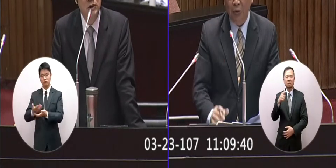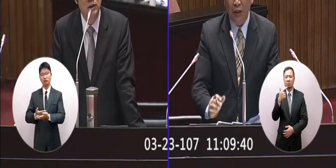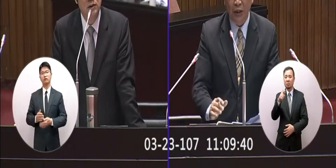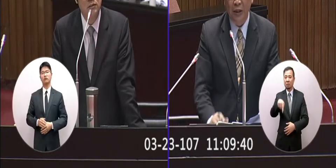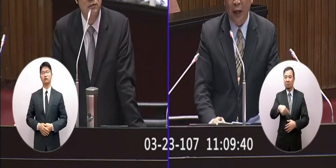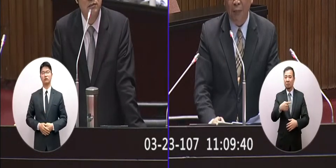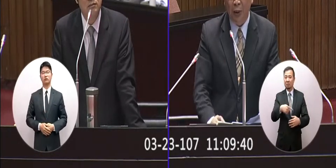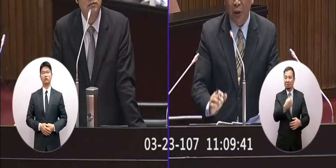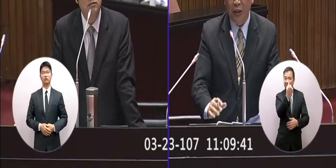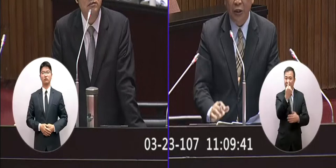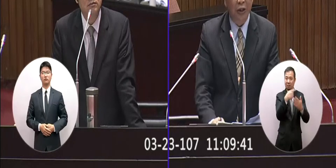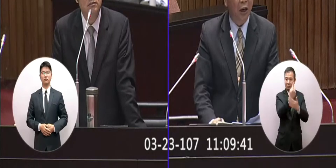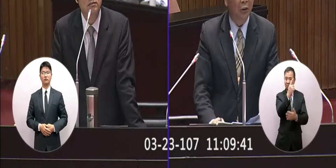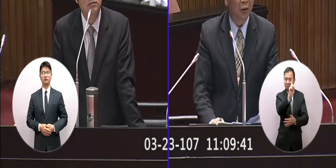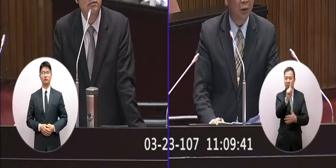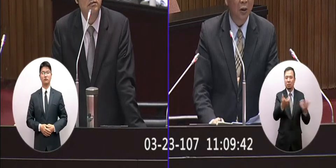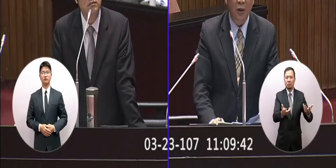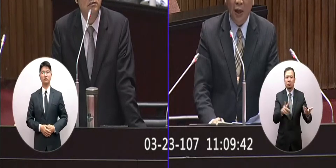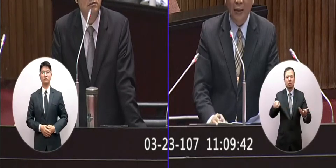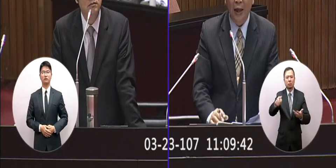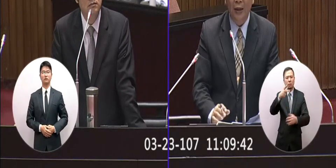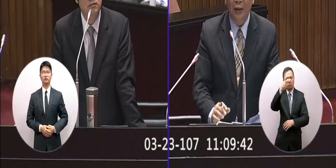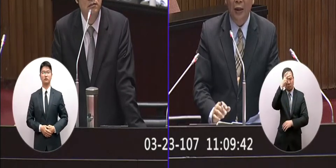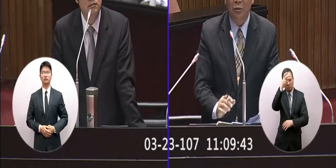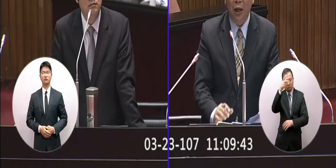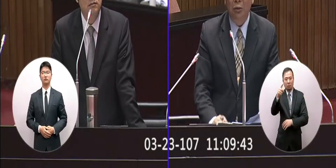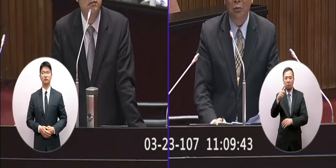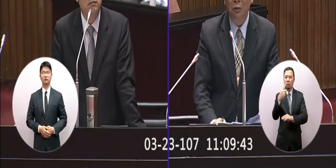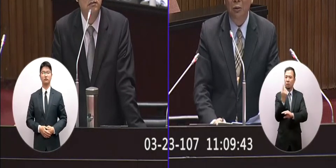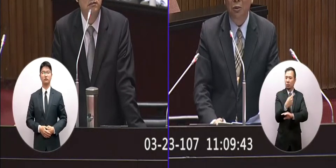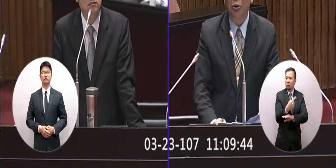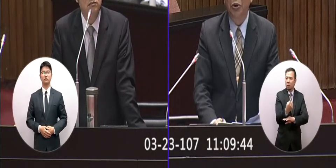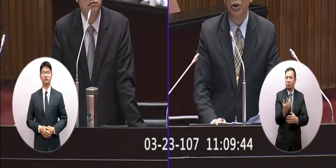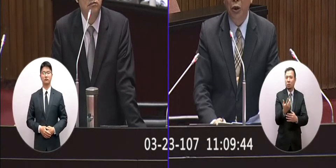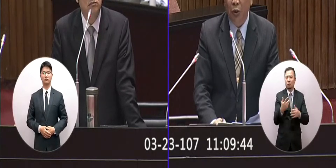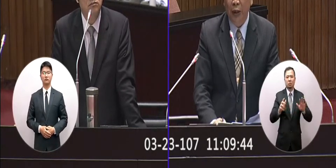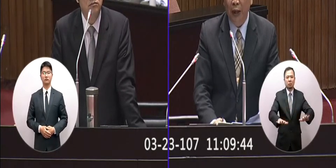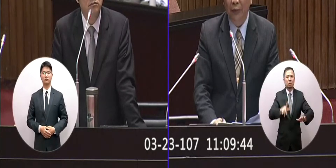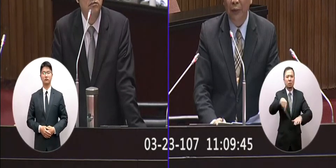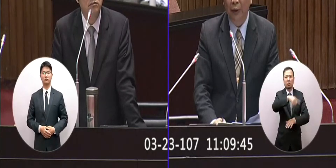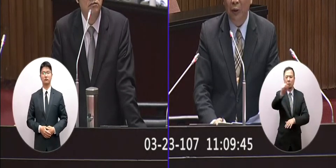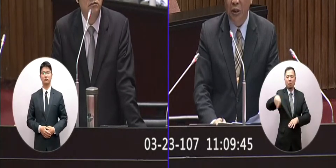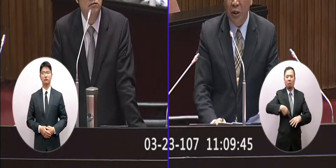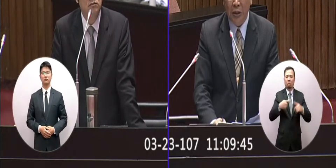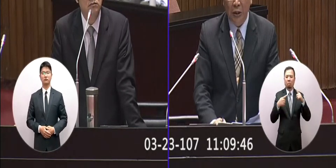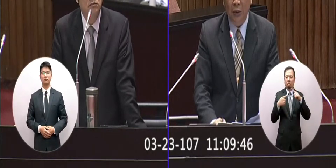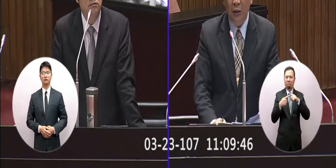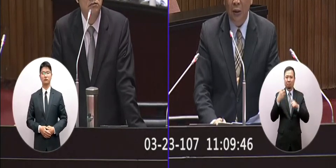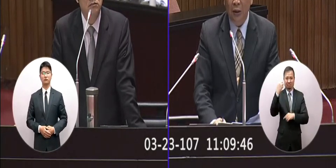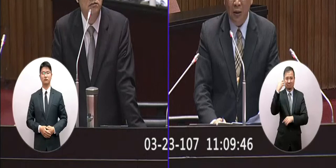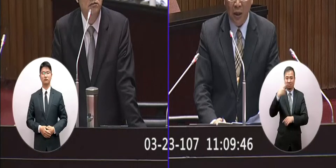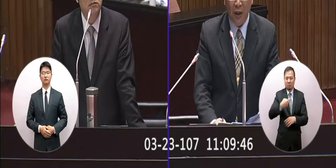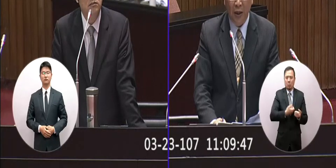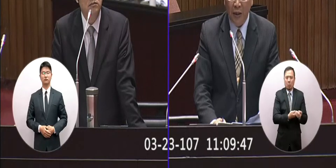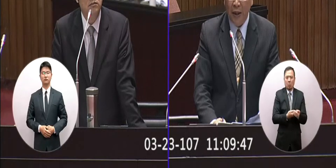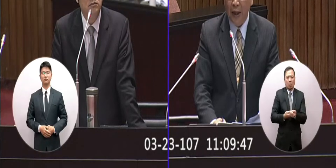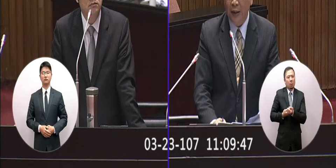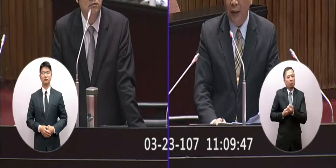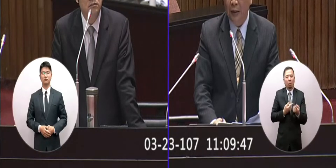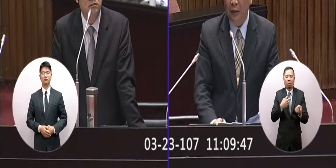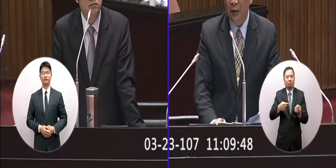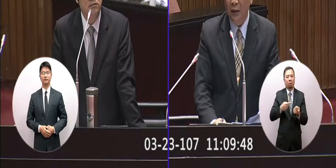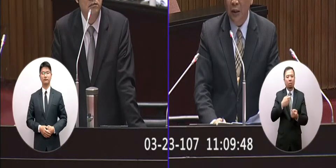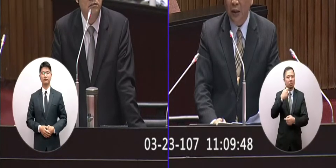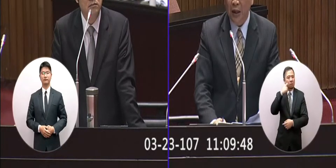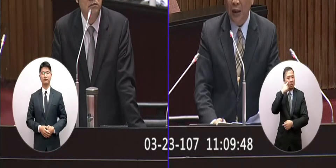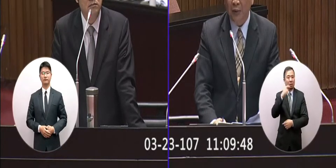啊，包括警察，包括警消，现在要招都有一些困难哦。其实那个年金改